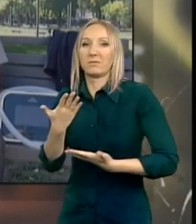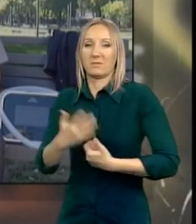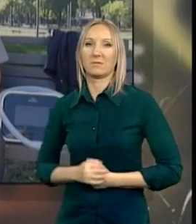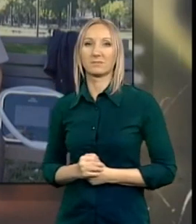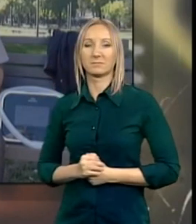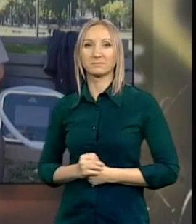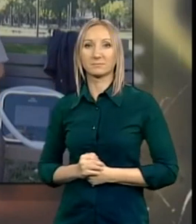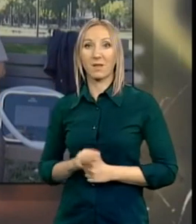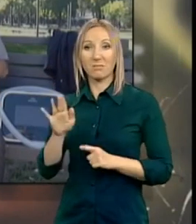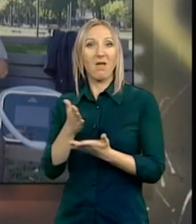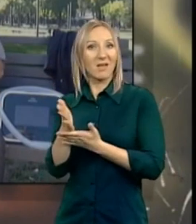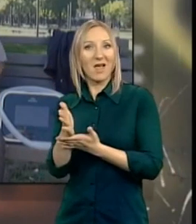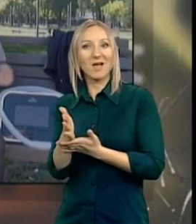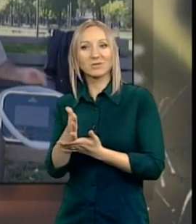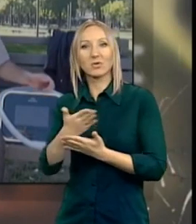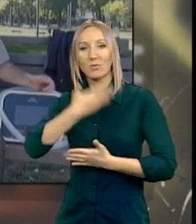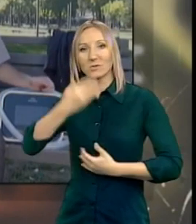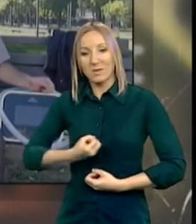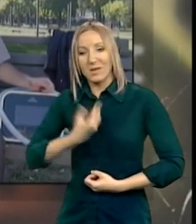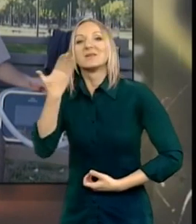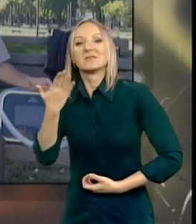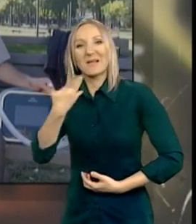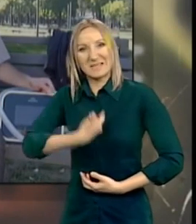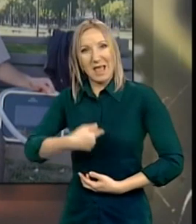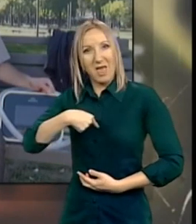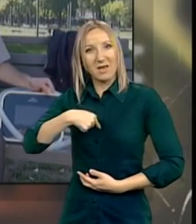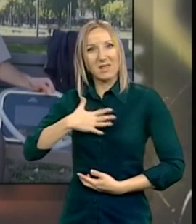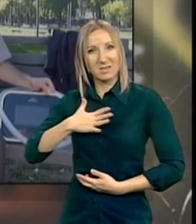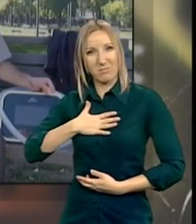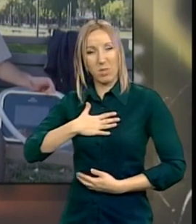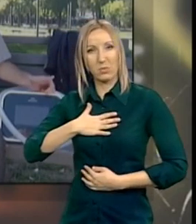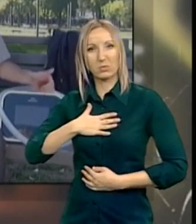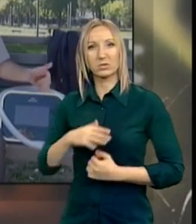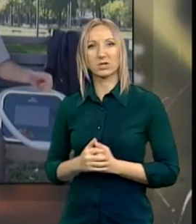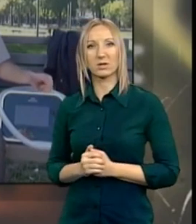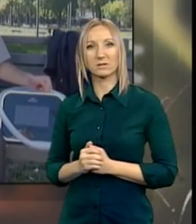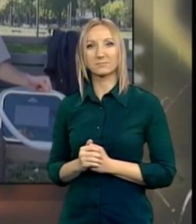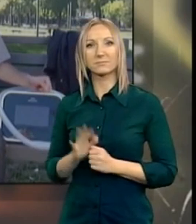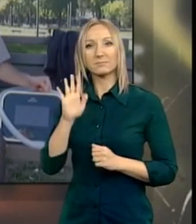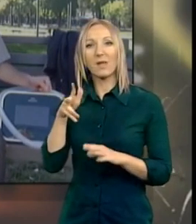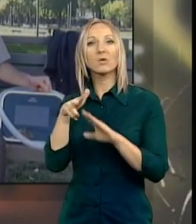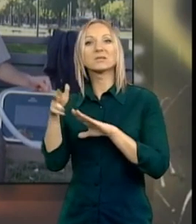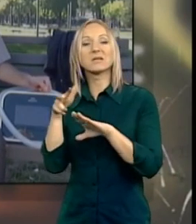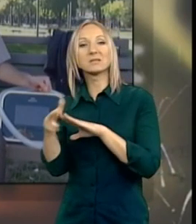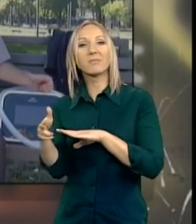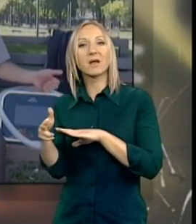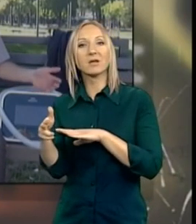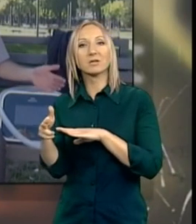nakašlje. I na taj način isplacuje sekret iz pluća i time se